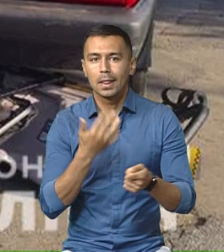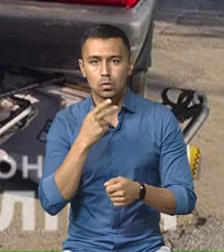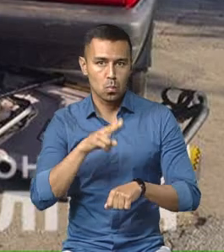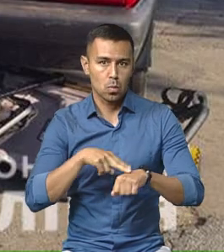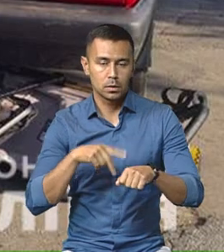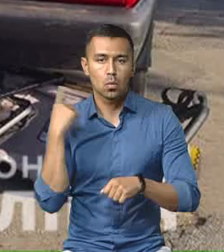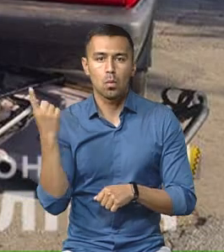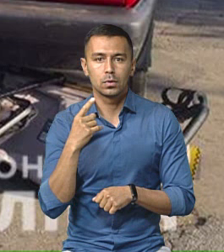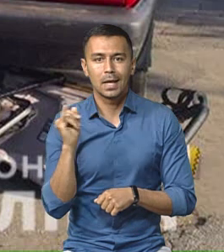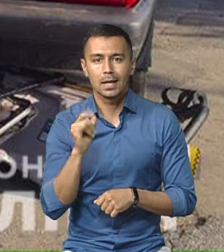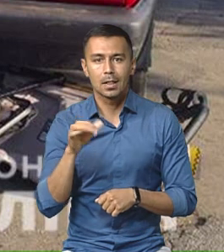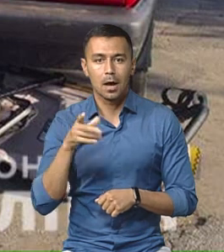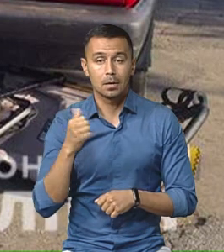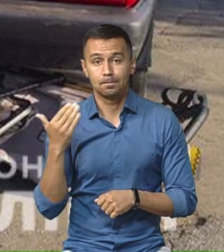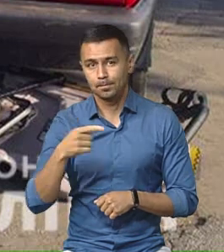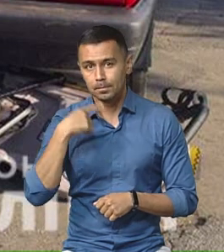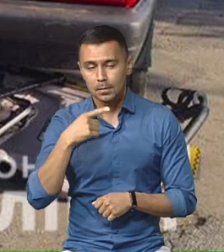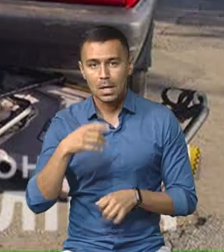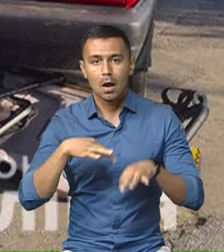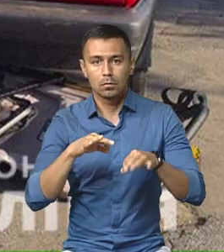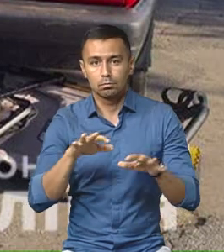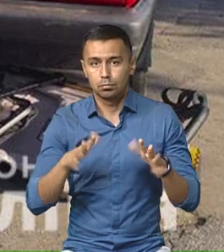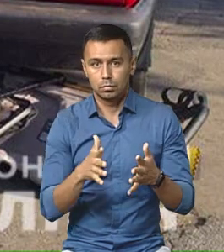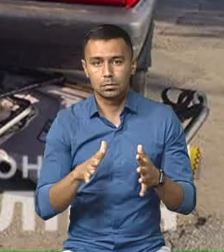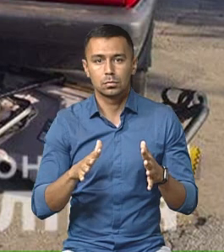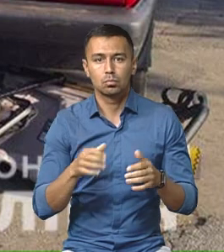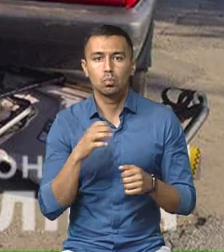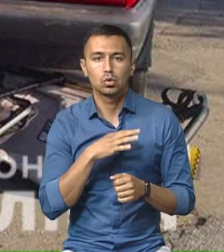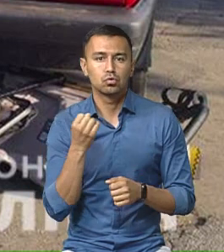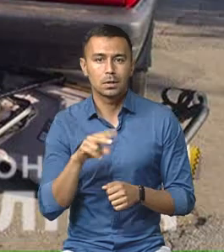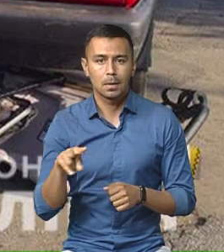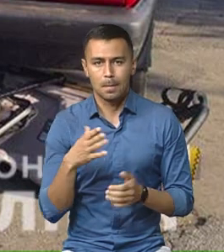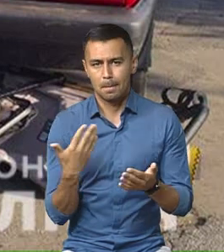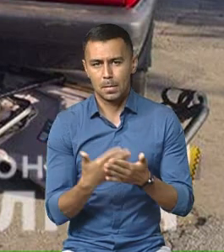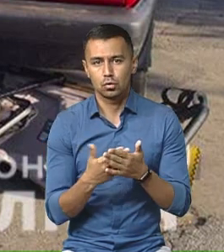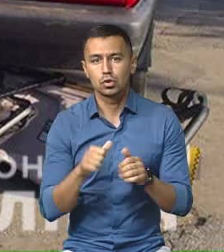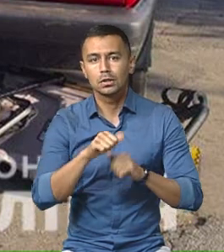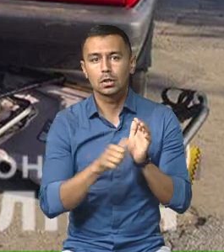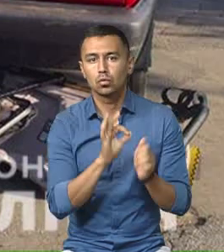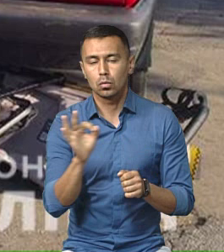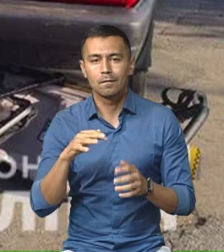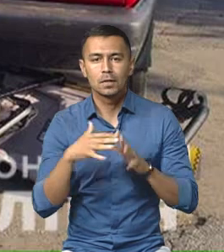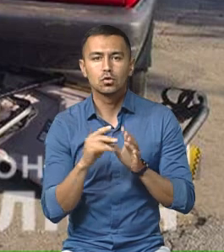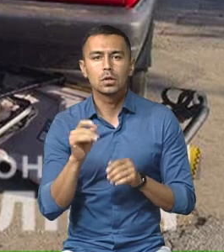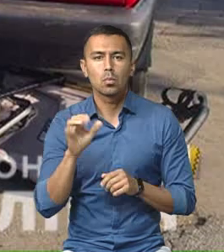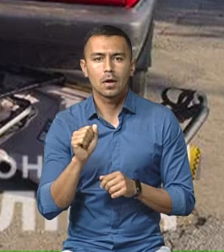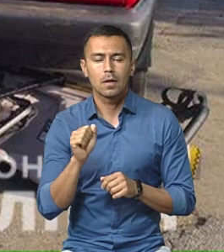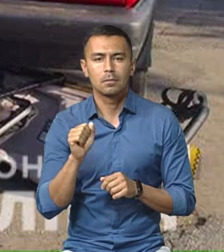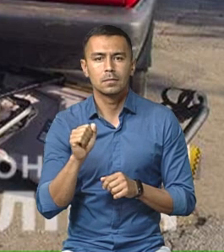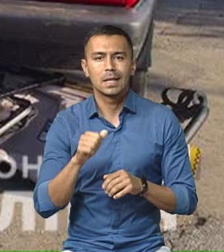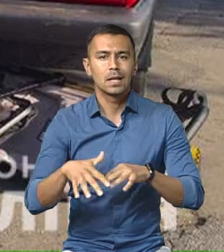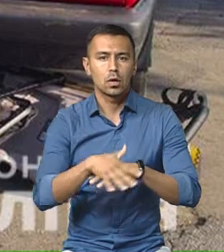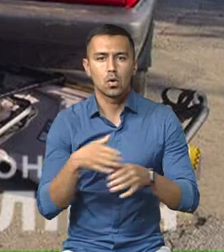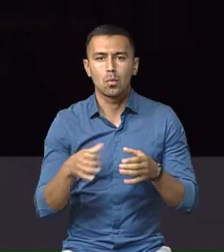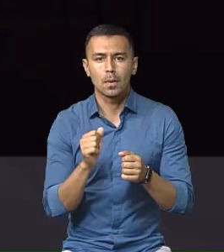Нацполіції області Інна Глега. За її словами, автопригода сталася 14 липня близько 16-ї у селі Чотирбуки Леньковецької тергромади, що